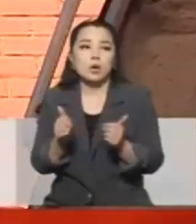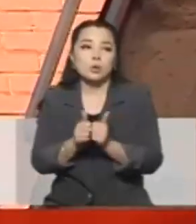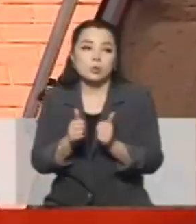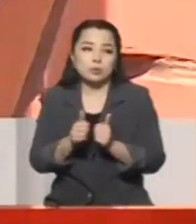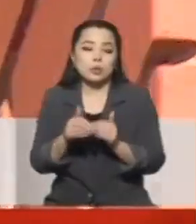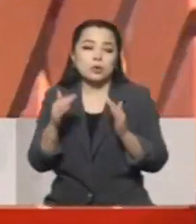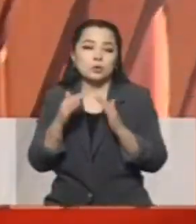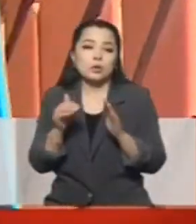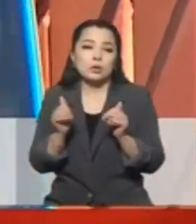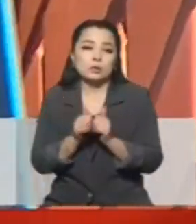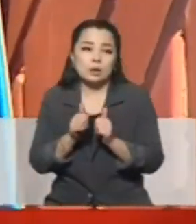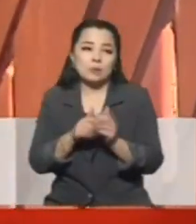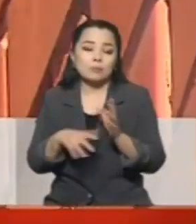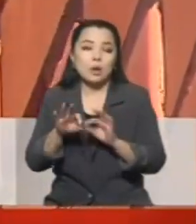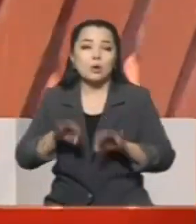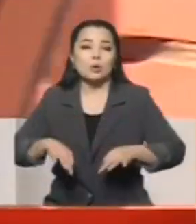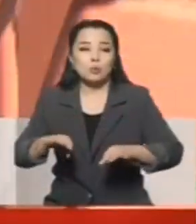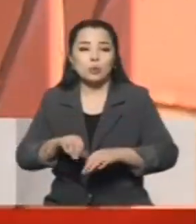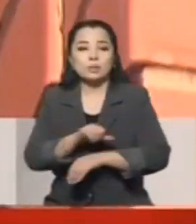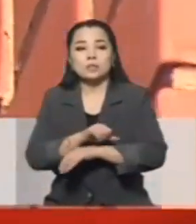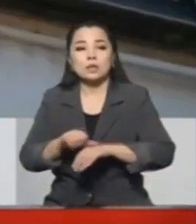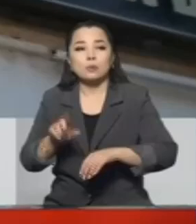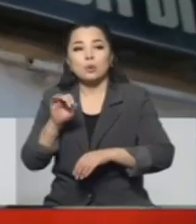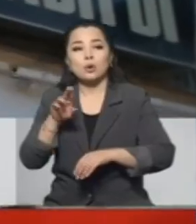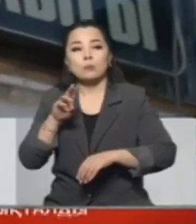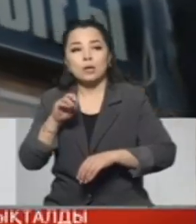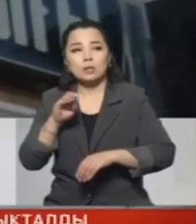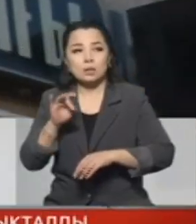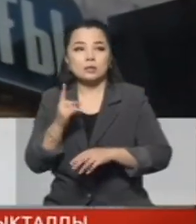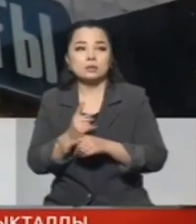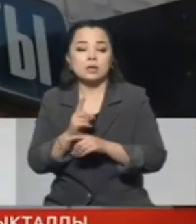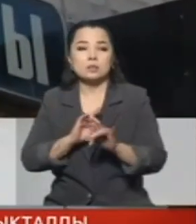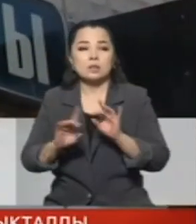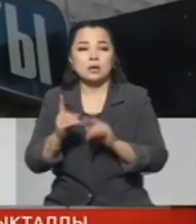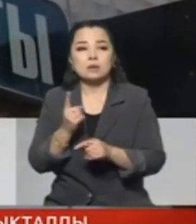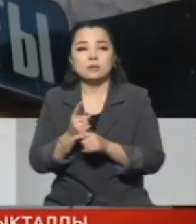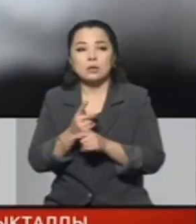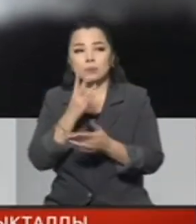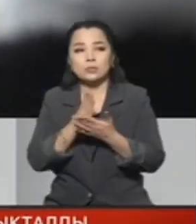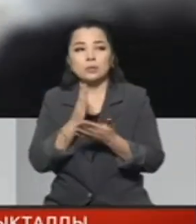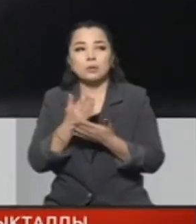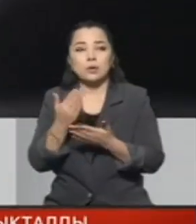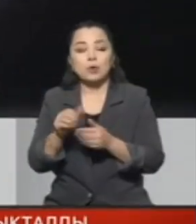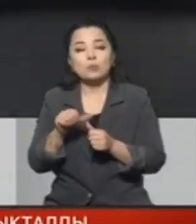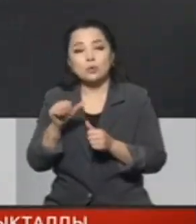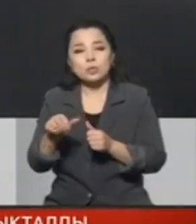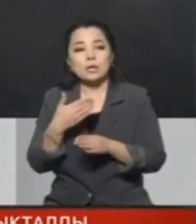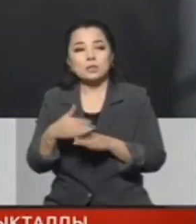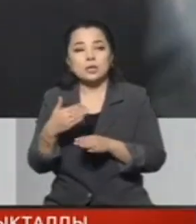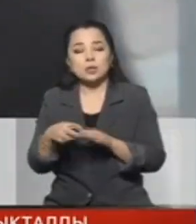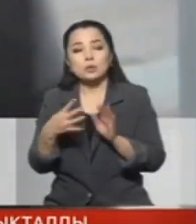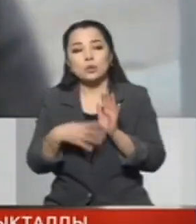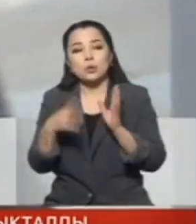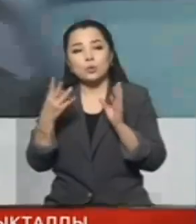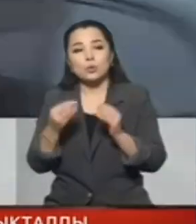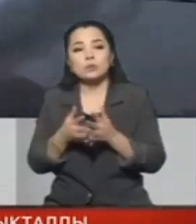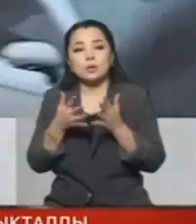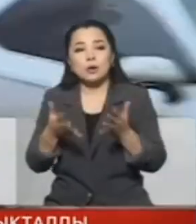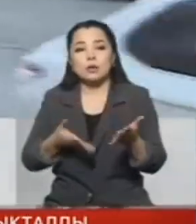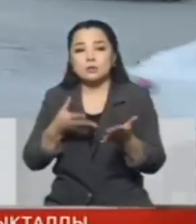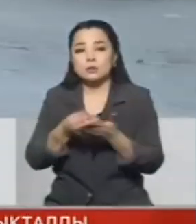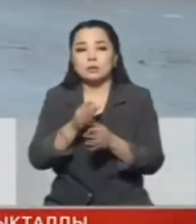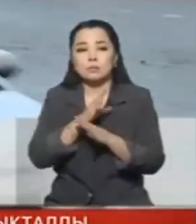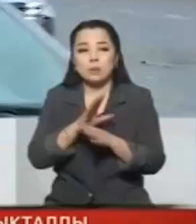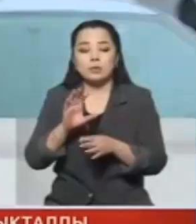көшелерде, үйлердің қасбеті мен көліктердің сыртында букмекерлік кеңселерді жарнамалауға тыйым салынды. Одан бөлек несиесін 90 күннен астам уақыт төлемей